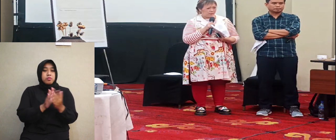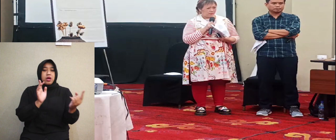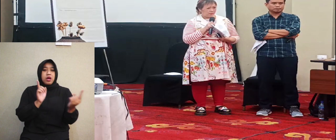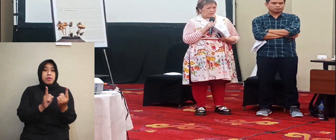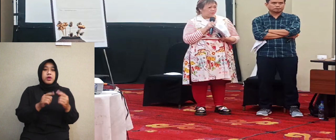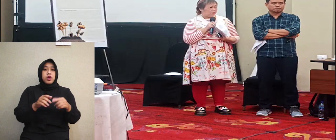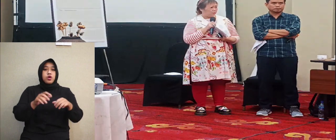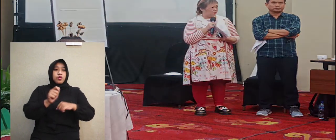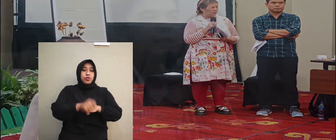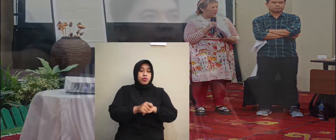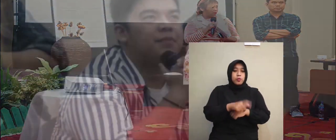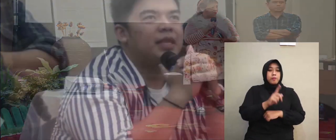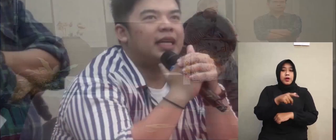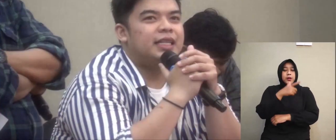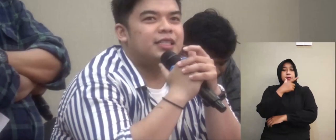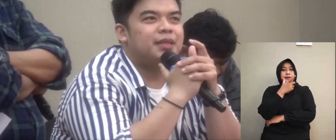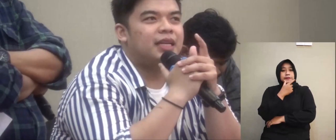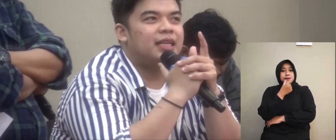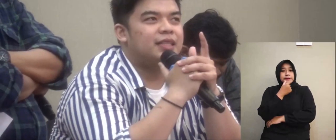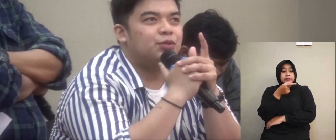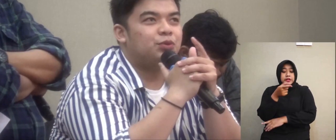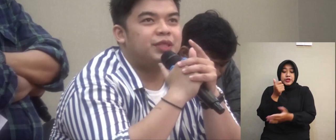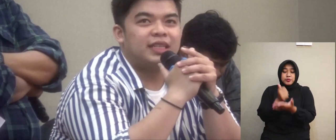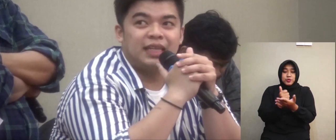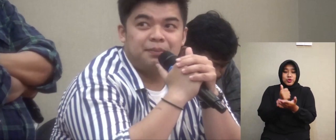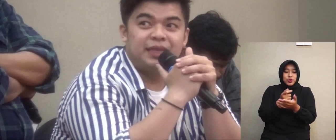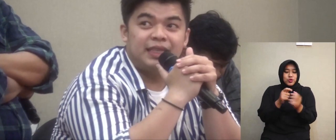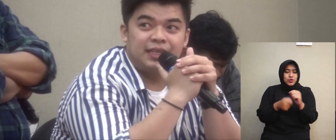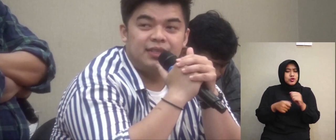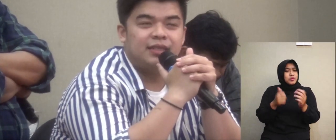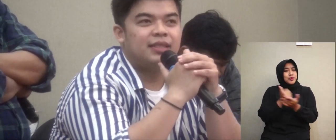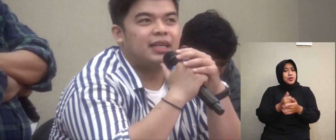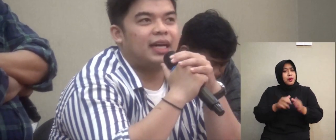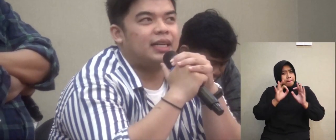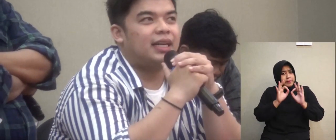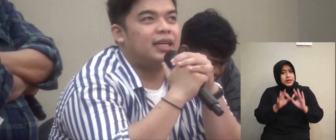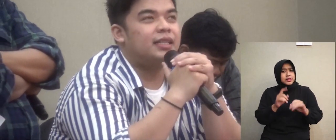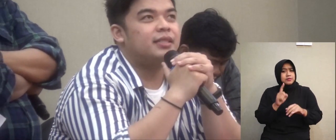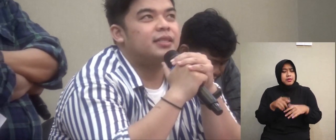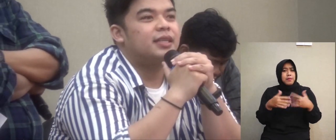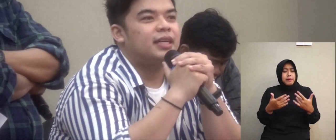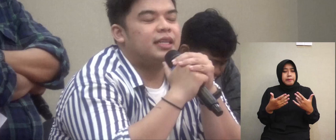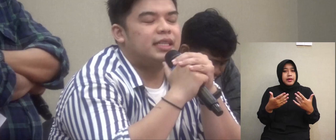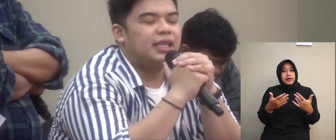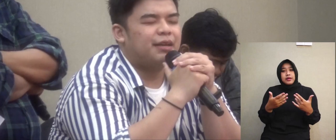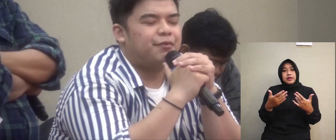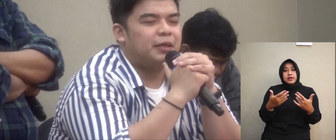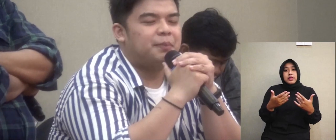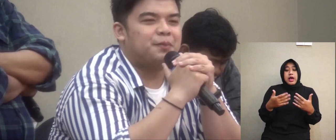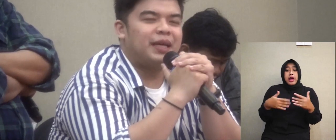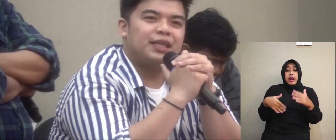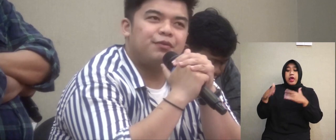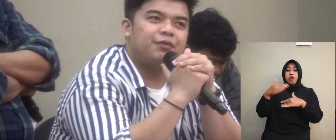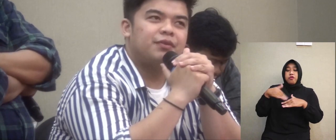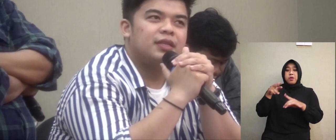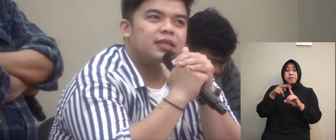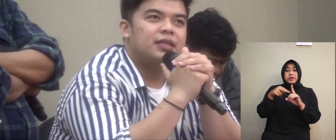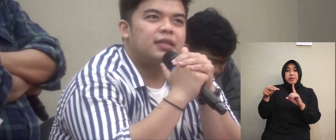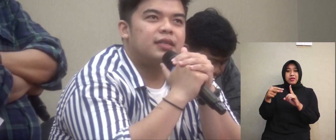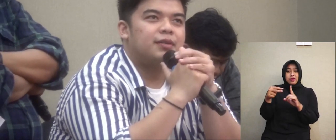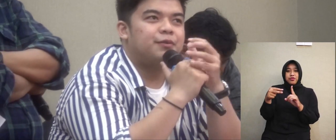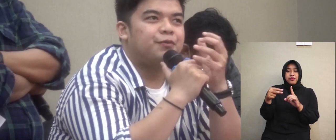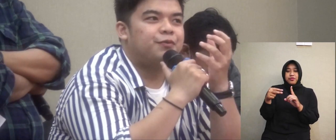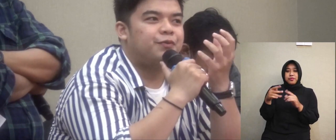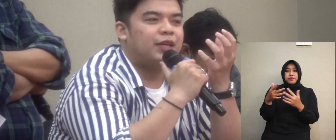dengan hukum nah ini sebenarnya jadi satu kunci yang sangat penting karena di level perspektif